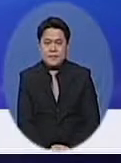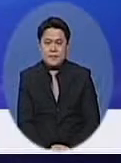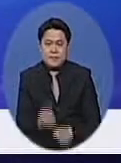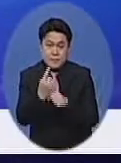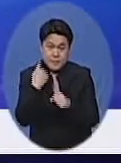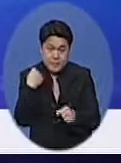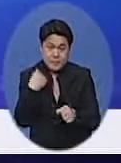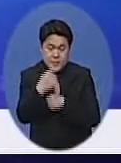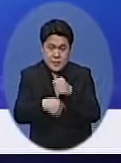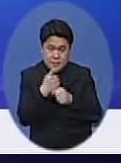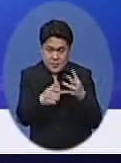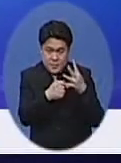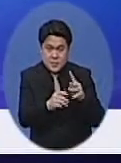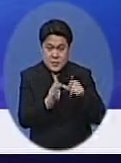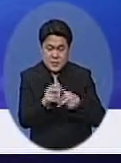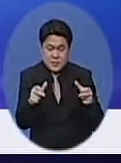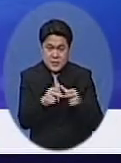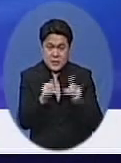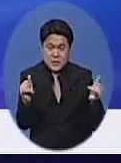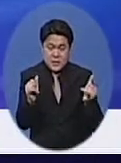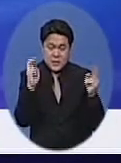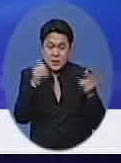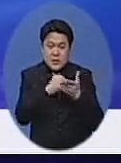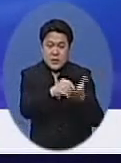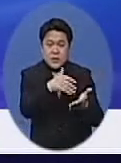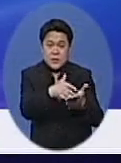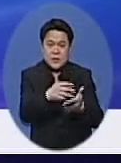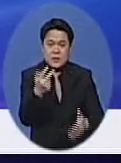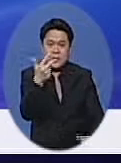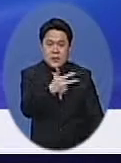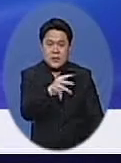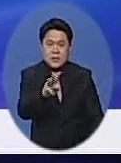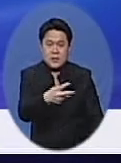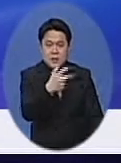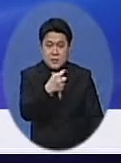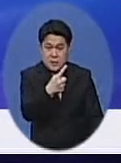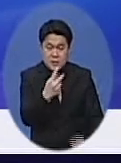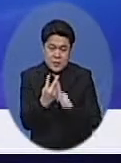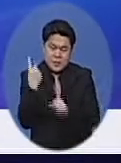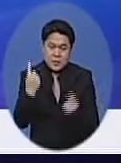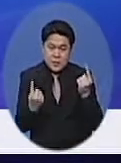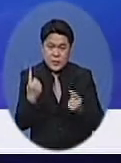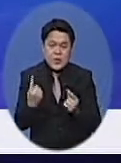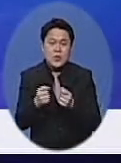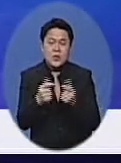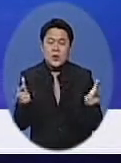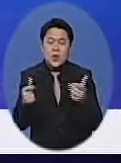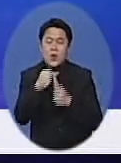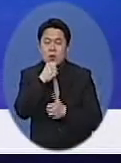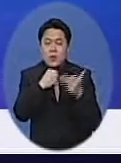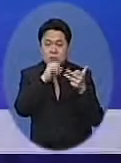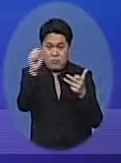지난해 4.4분기 장애인 취업자 수는 7,371명으로 전년도 같은 기간보다 18% 증가한